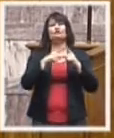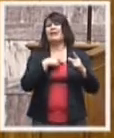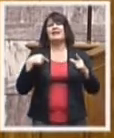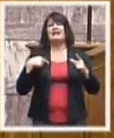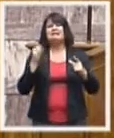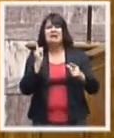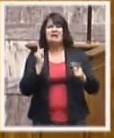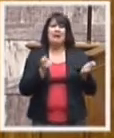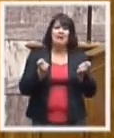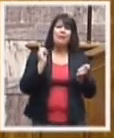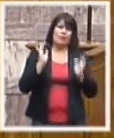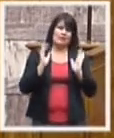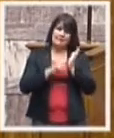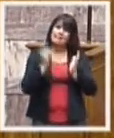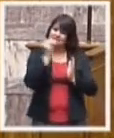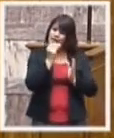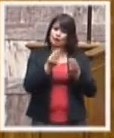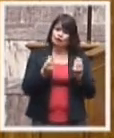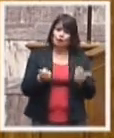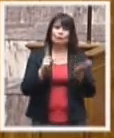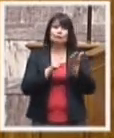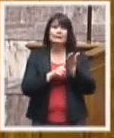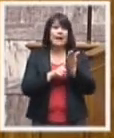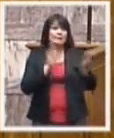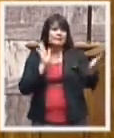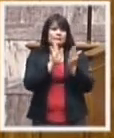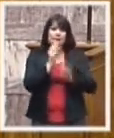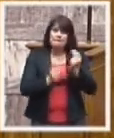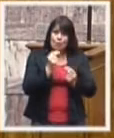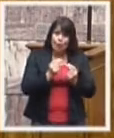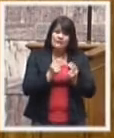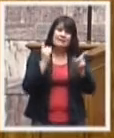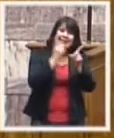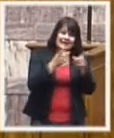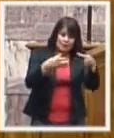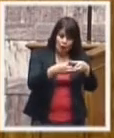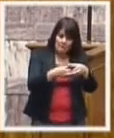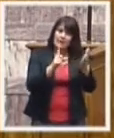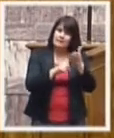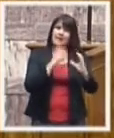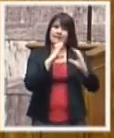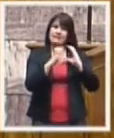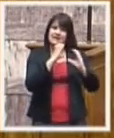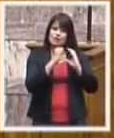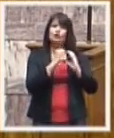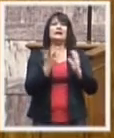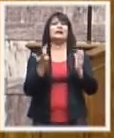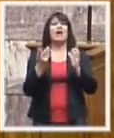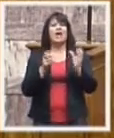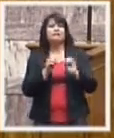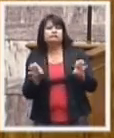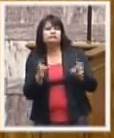μας. Η αποτελεσματική διαχείριση μιας κρίσης θα πρέπει να γίνεται μόνο από μια ομάδα ειδικών στην επικοινωνία, τα μέντια και το